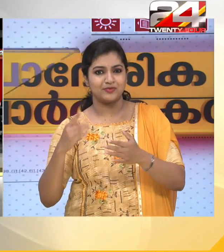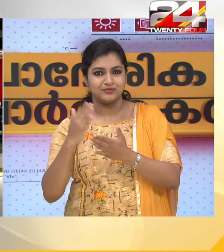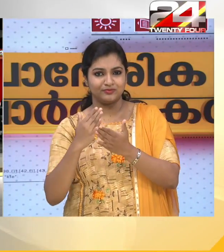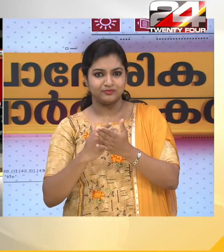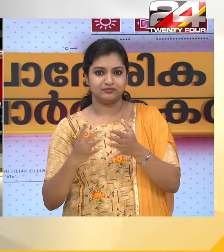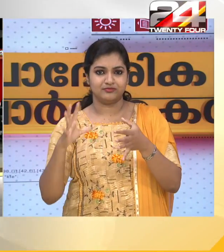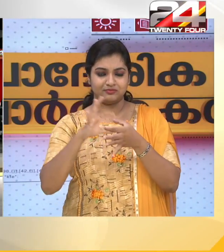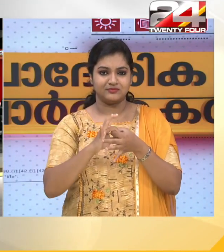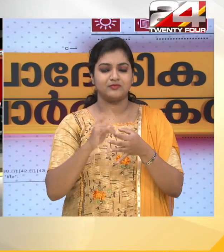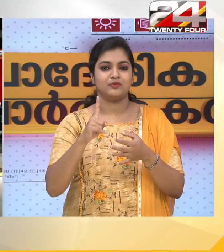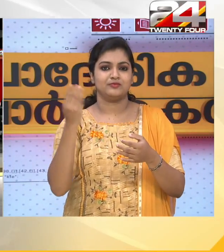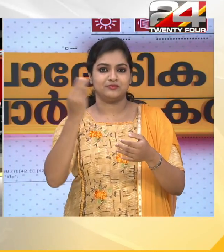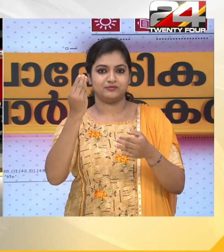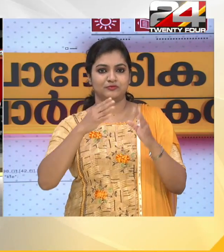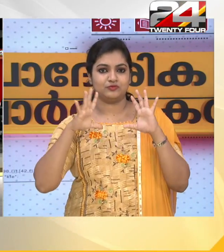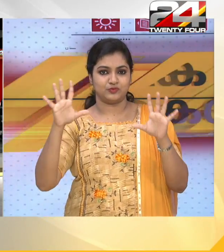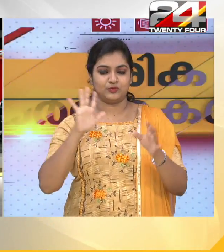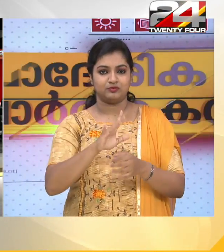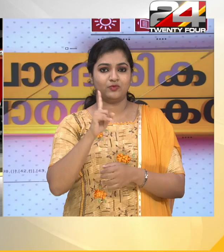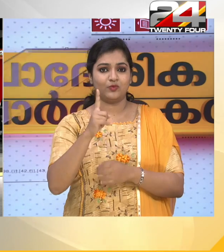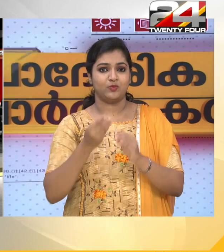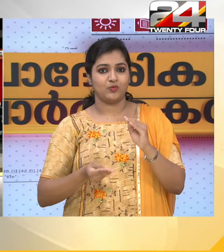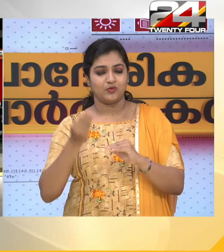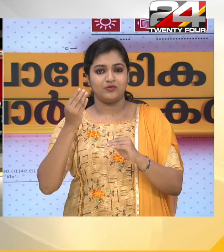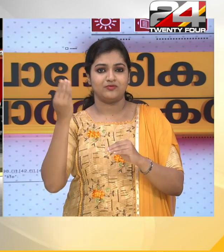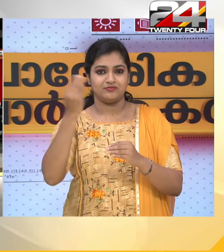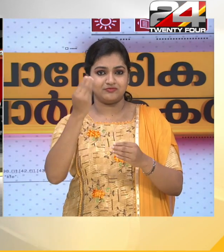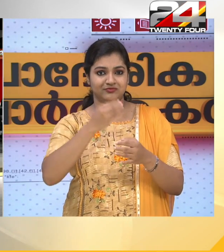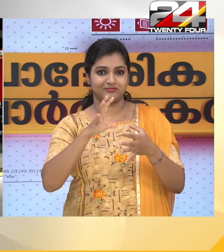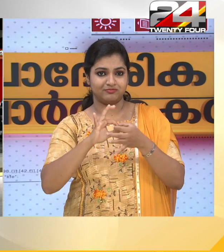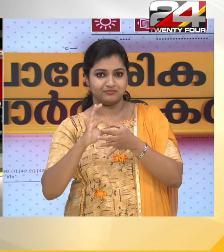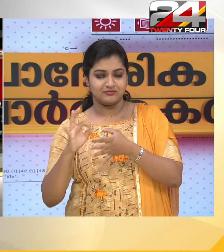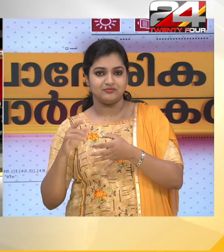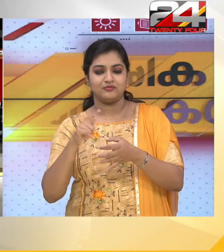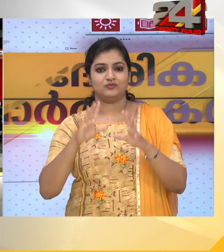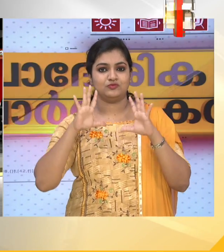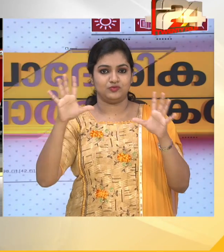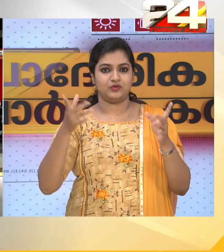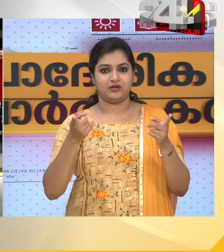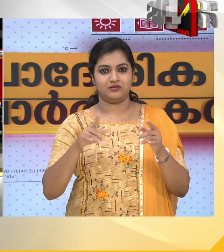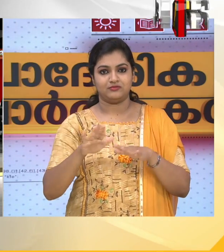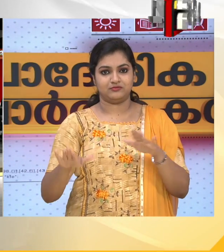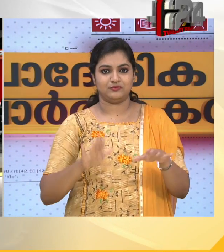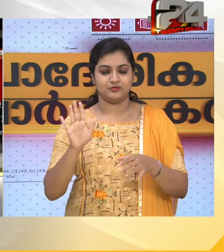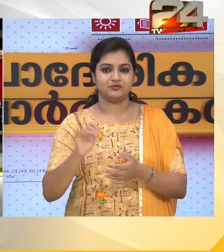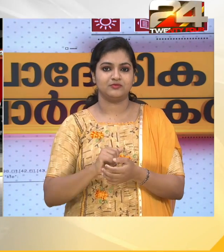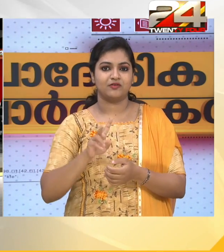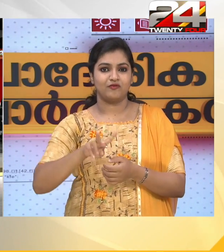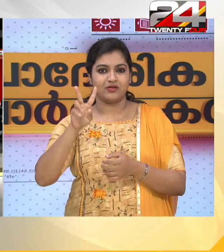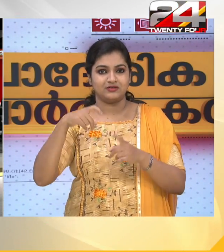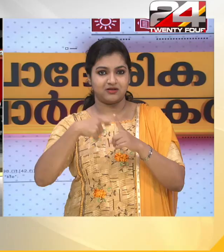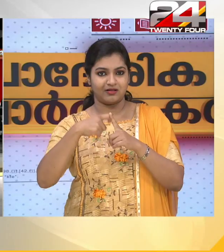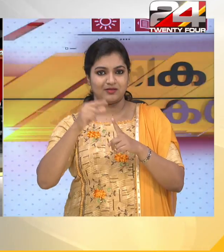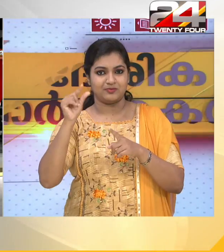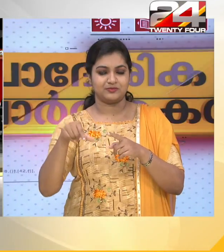സമകാലിക വിഷയങ്ങളെ അവതരിപ്പിച്ച ഒരു ചിത്ര പ്രദർശനം. ഒന്നിലധികം ചിത്രപരമ്പരകൾ കൂട്ടിയിണക്കിയാണ് പ്രദർശനം ഒരുക്കിയിരിക്കുന്നത്. വർഗീസ് കളത്തിൽ